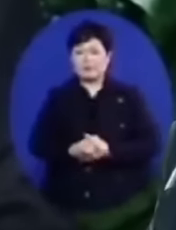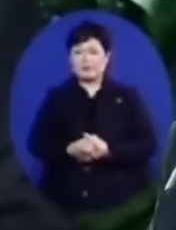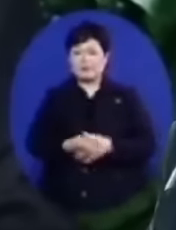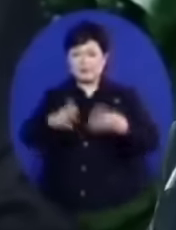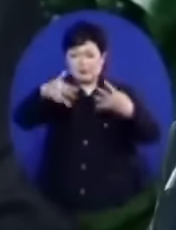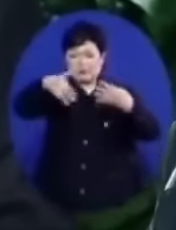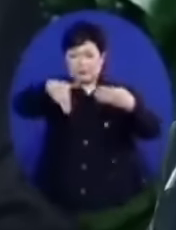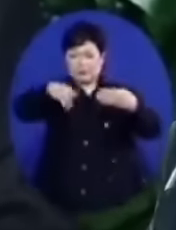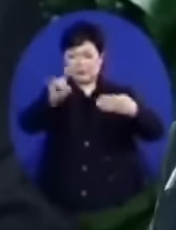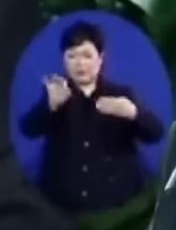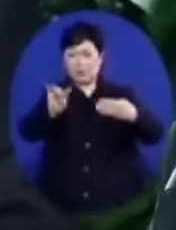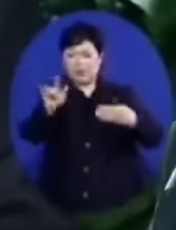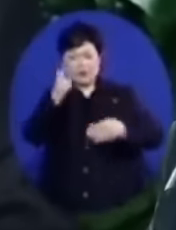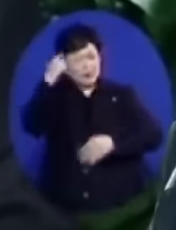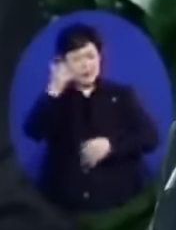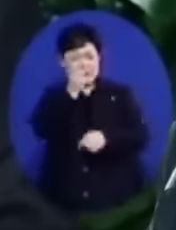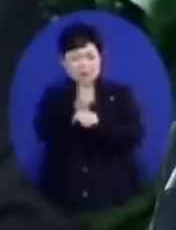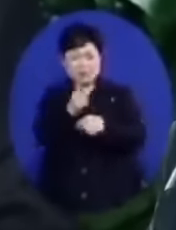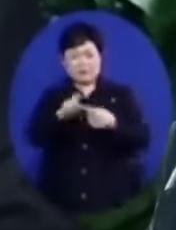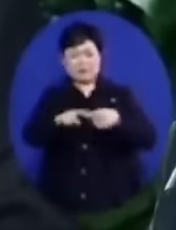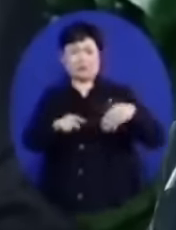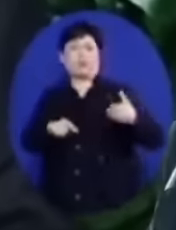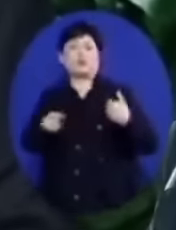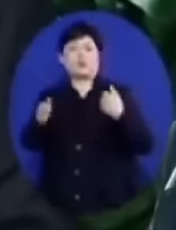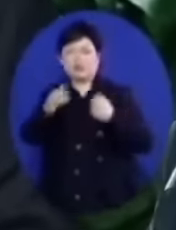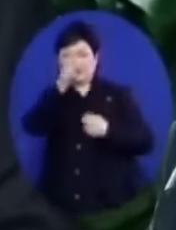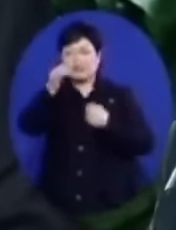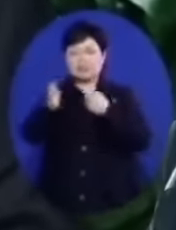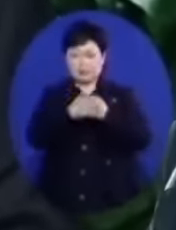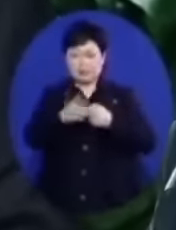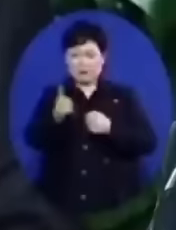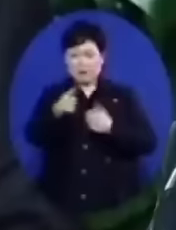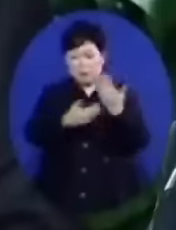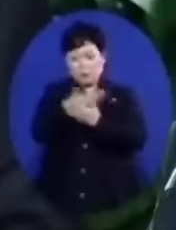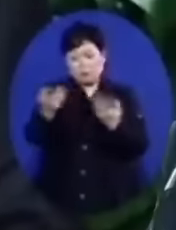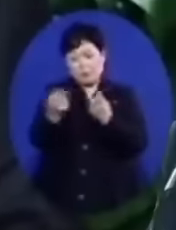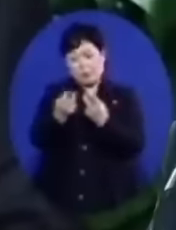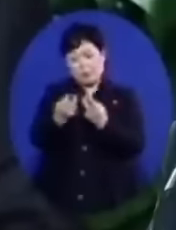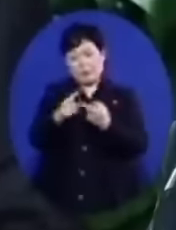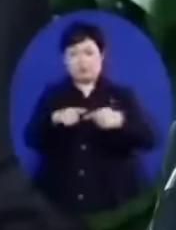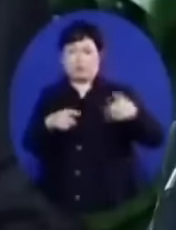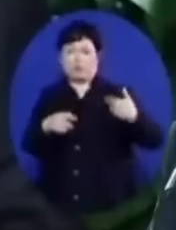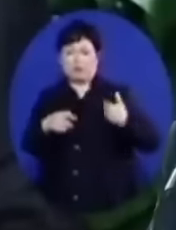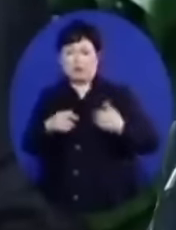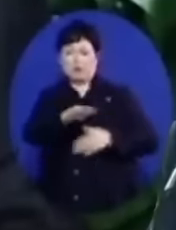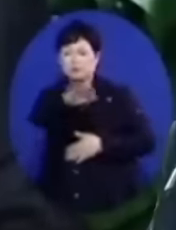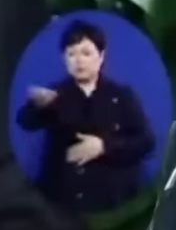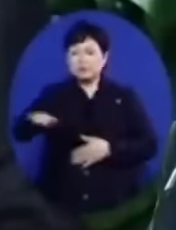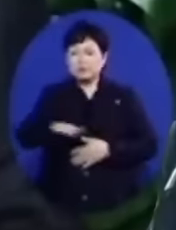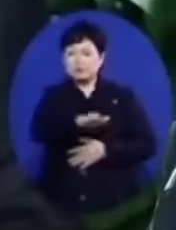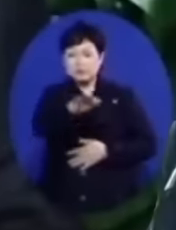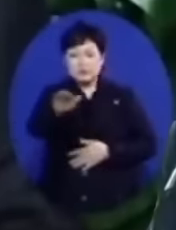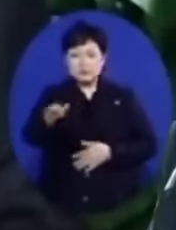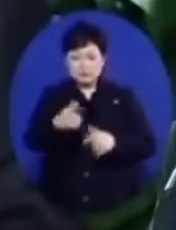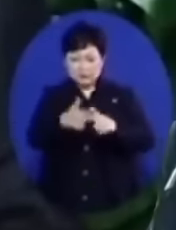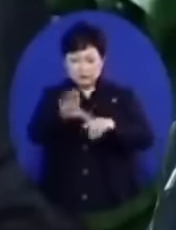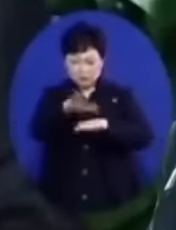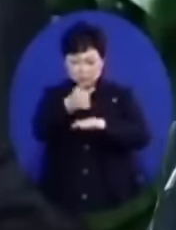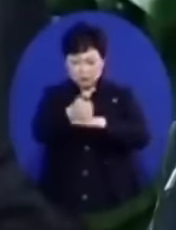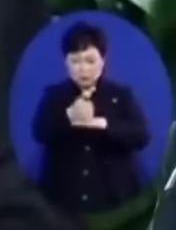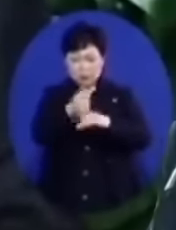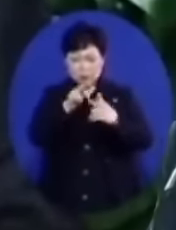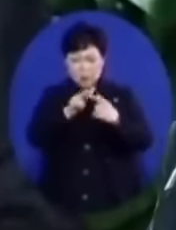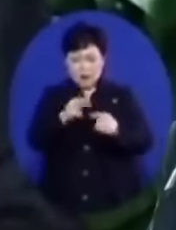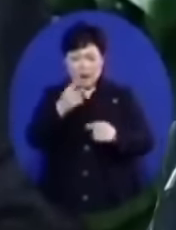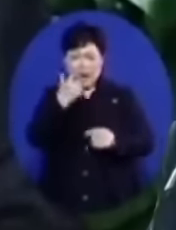상사자원의 영성을 모르기 때문인 것입니다. 어떻게 교제하는지 모르는 것 때문인 것입니다. 우리는 예수 그리스도와